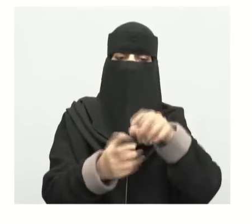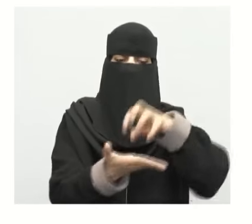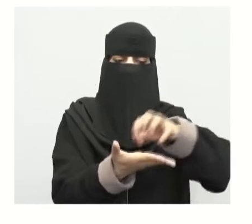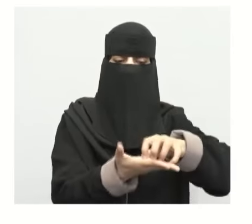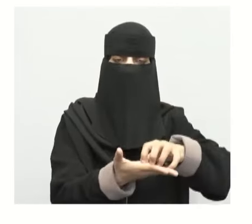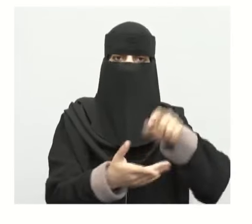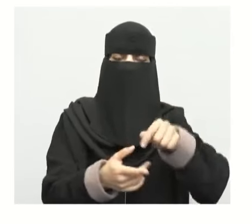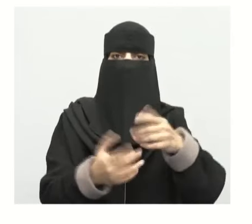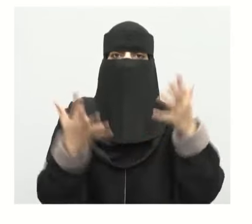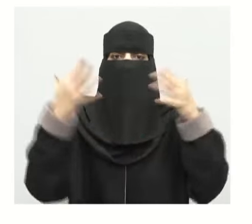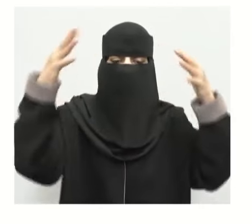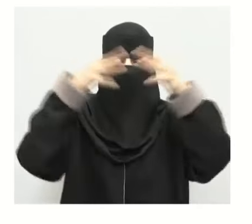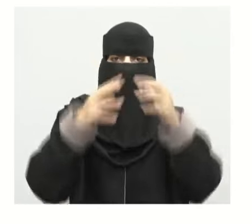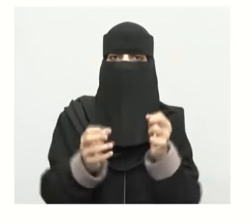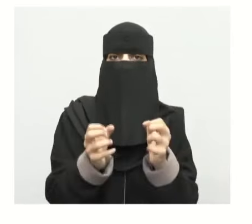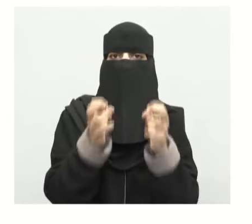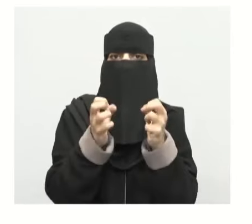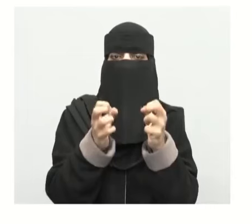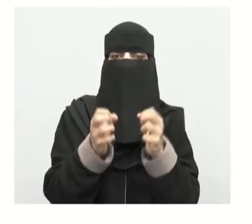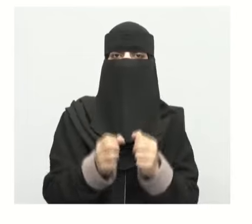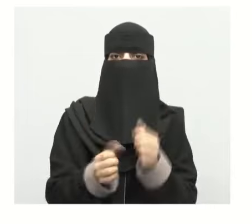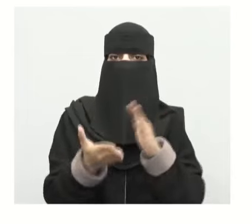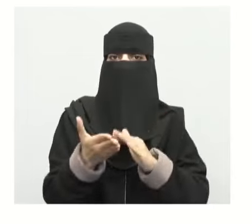المناطق ذات المناخ